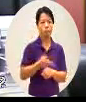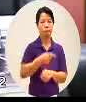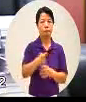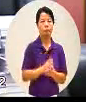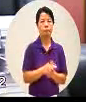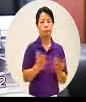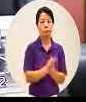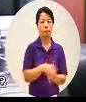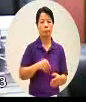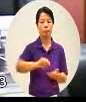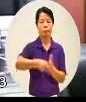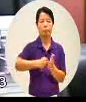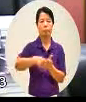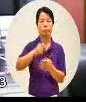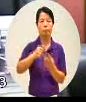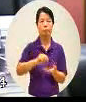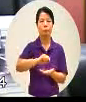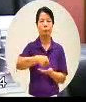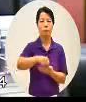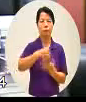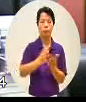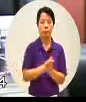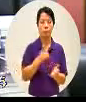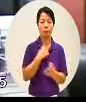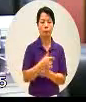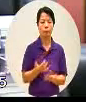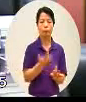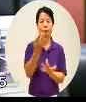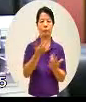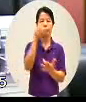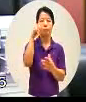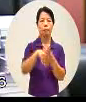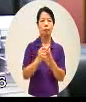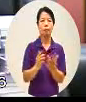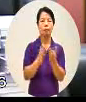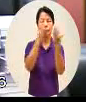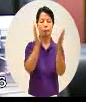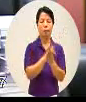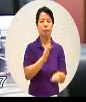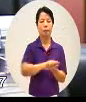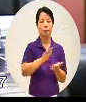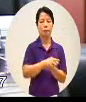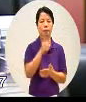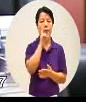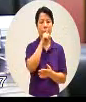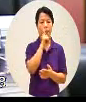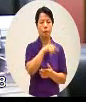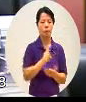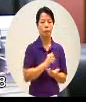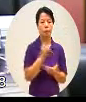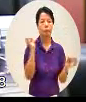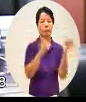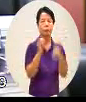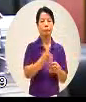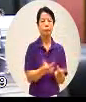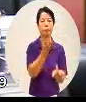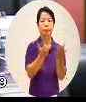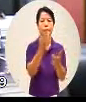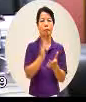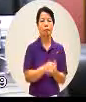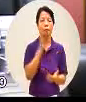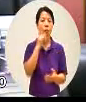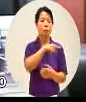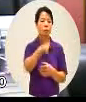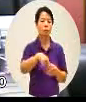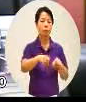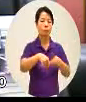螺丝呢生色啦，然后还有焚化炉啦，处理废弃物的啦。如果说你们还要把